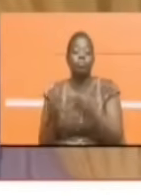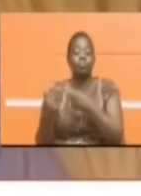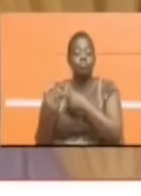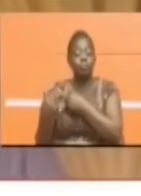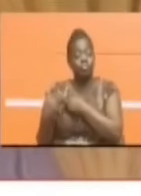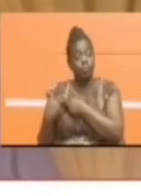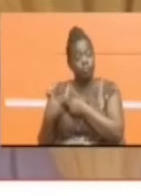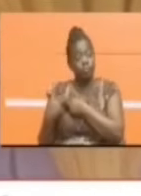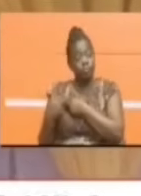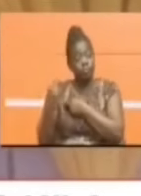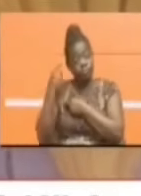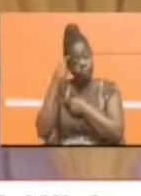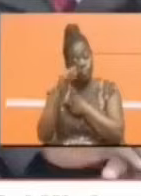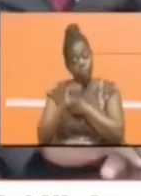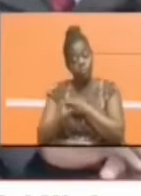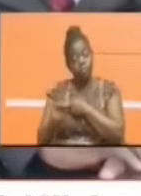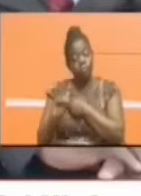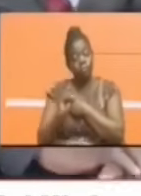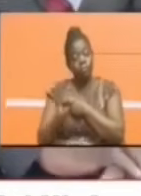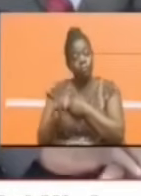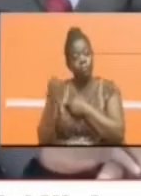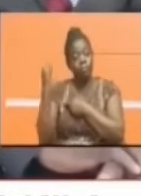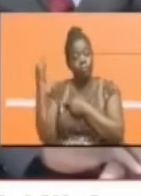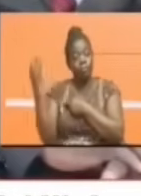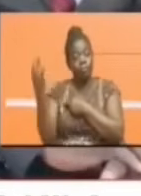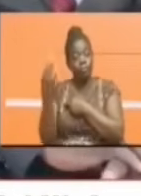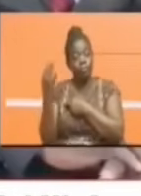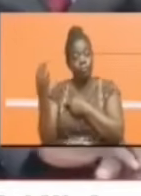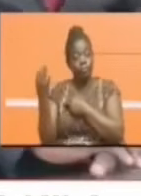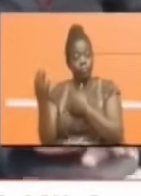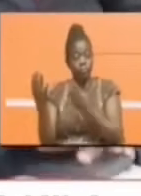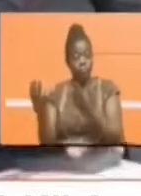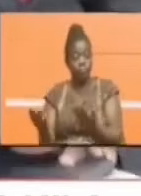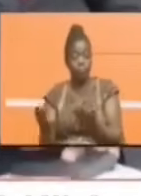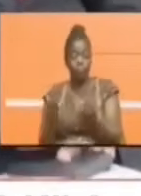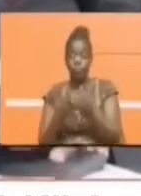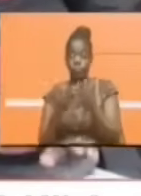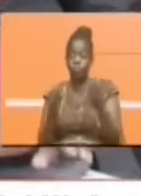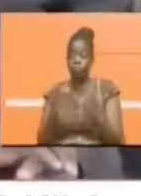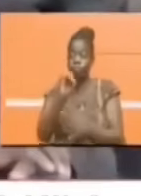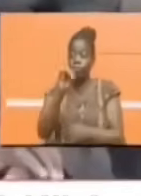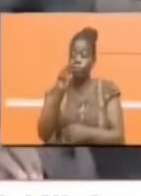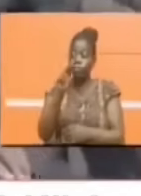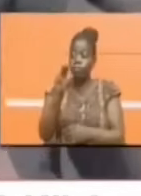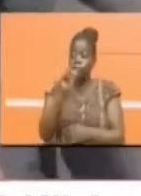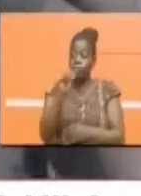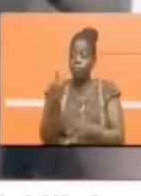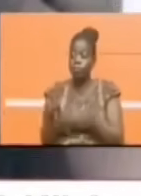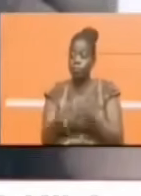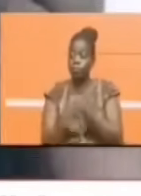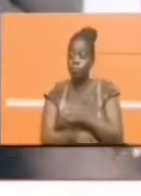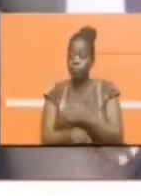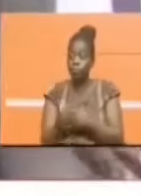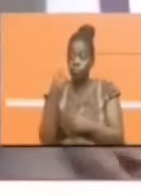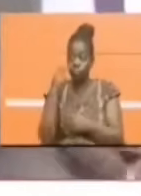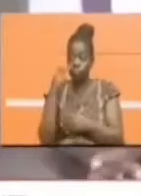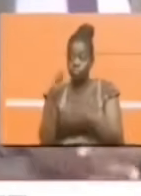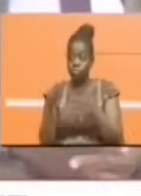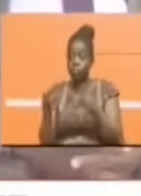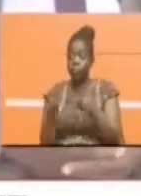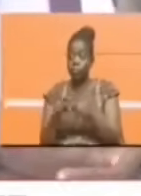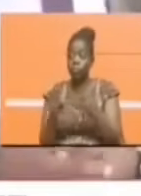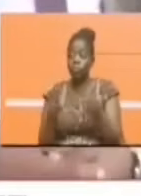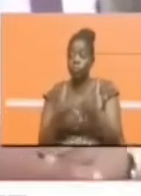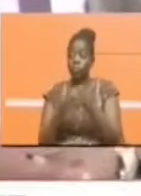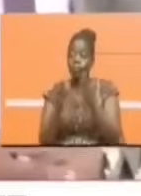buvunaanyizibwa bwa kuyigiriza vanjiri. Omukolo gwetabiddwako ebikongo kubadde Javis Ndyanabo amyuka ku Division Group era asaba kulisi wa